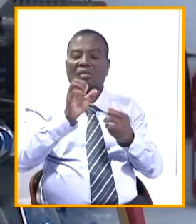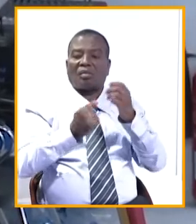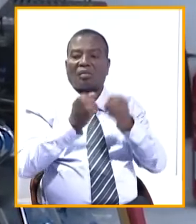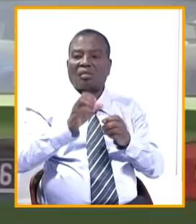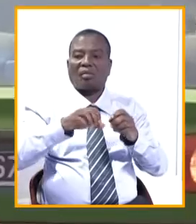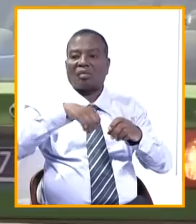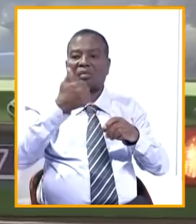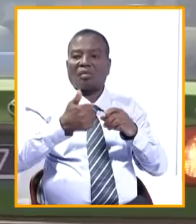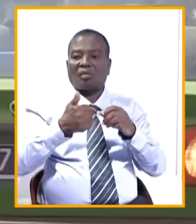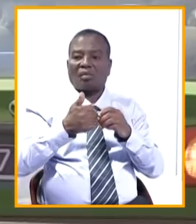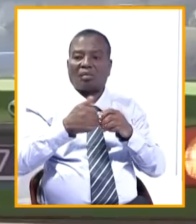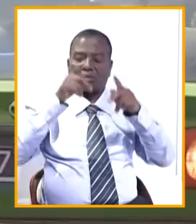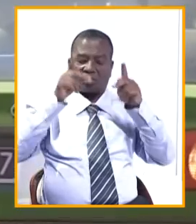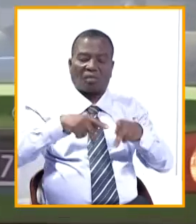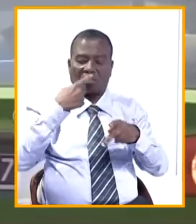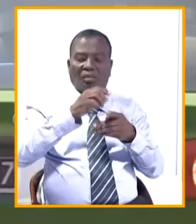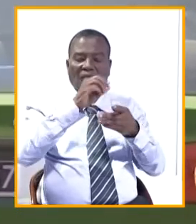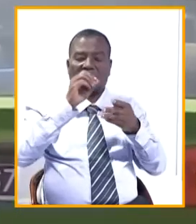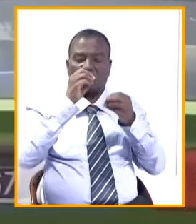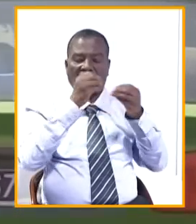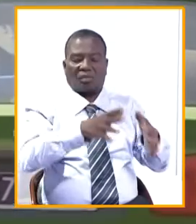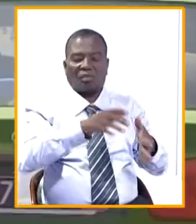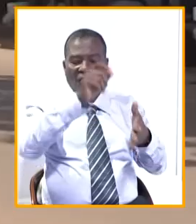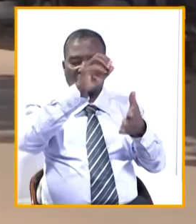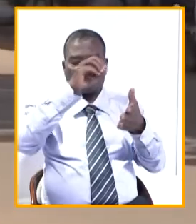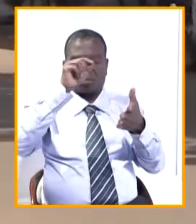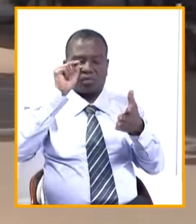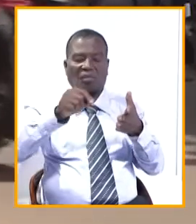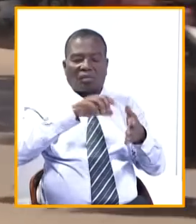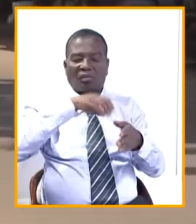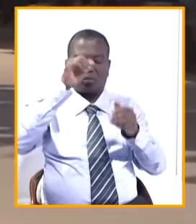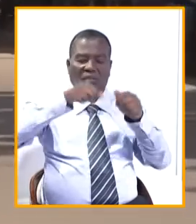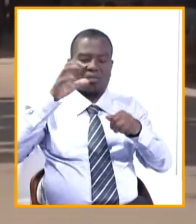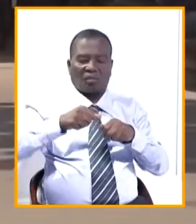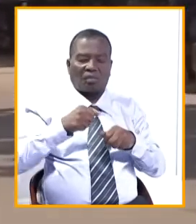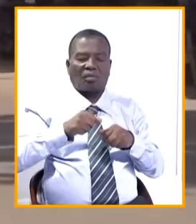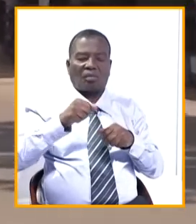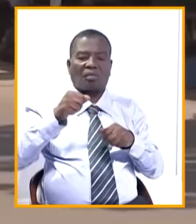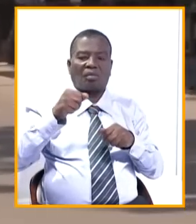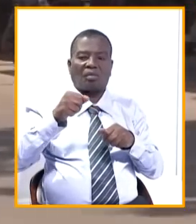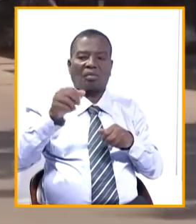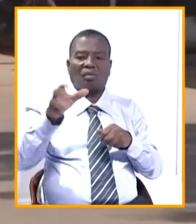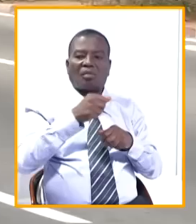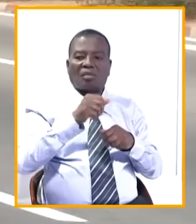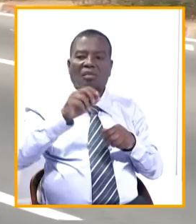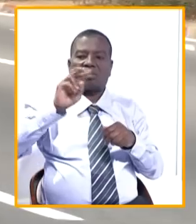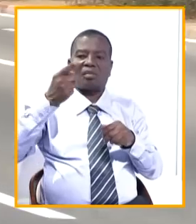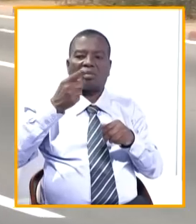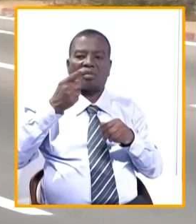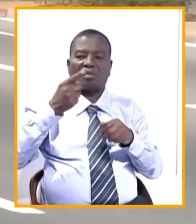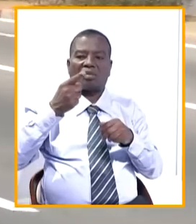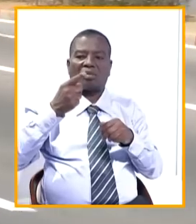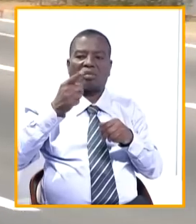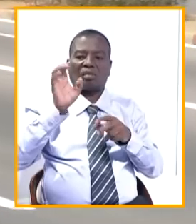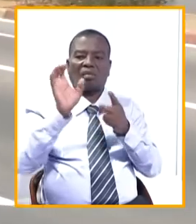de communication. Les personnes qui perdent des points sur les 12 pourront les récupérer à la seule condition de ne pas faire